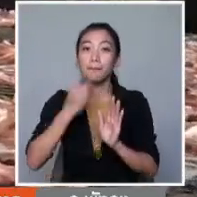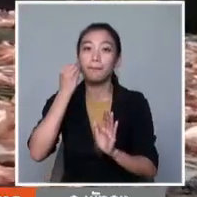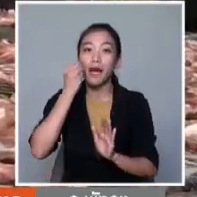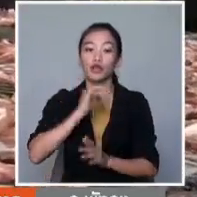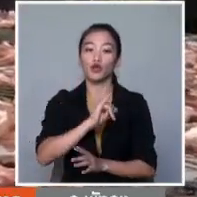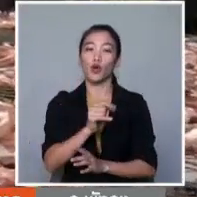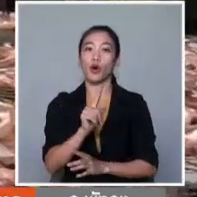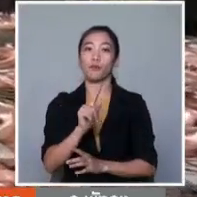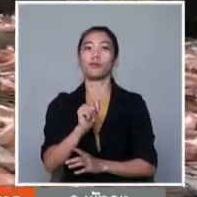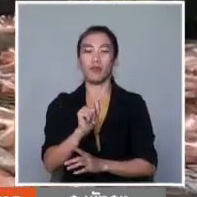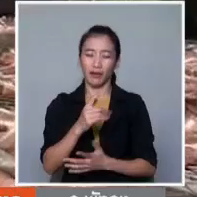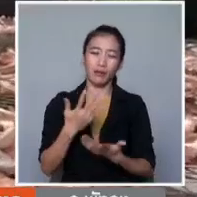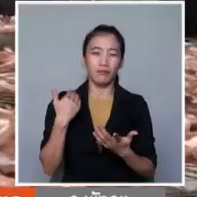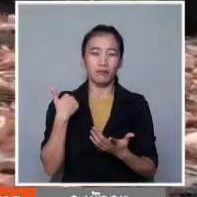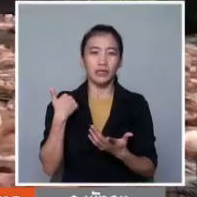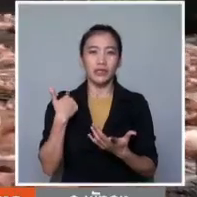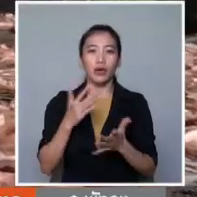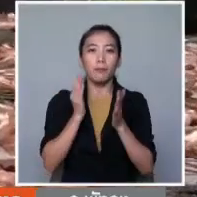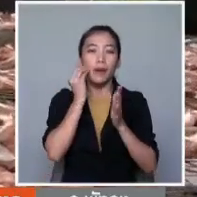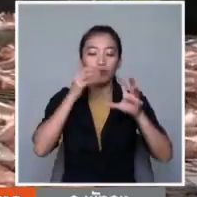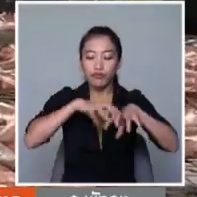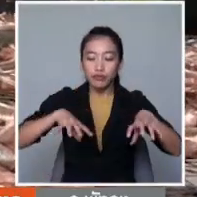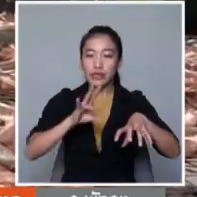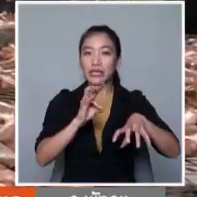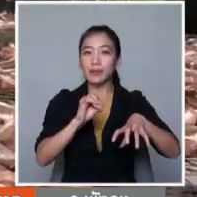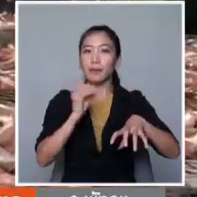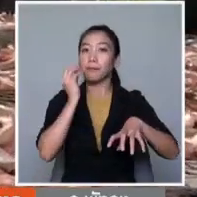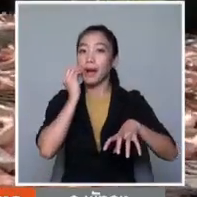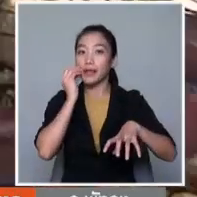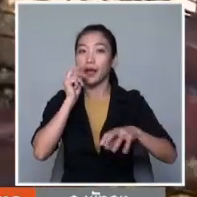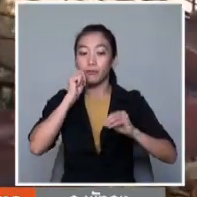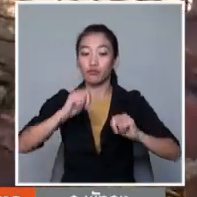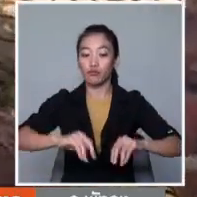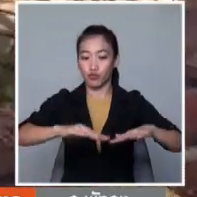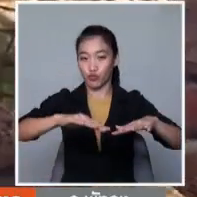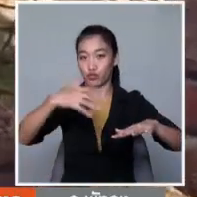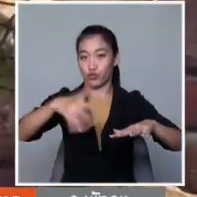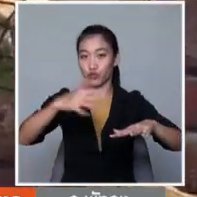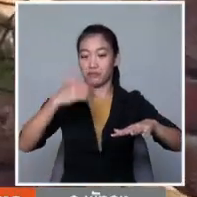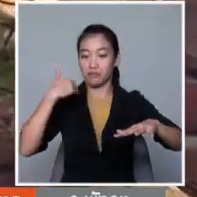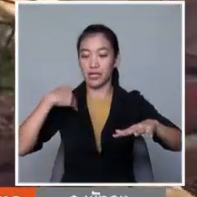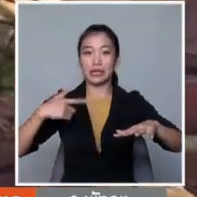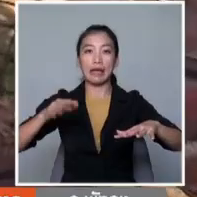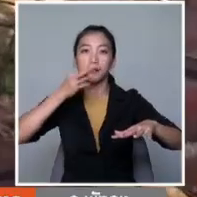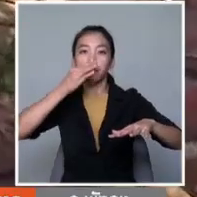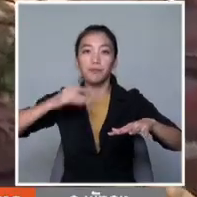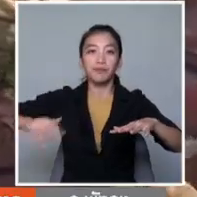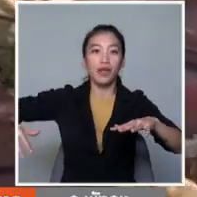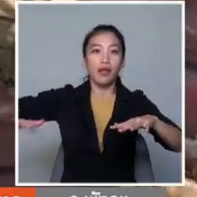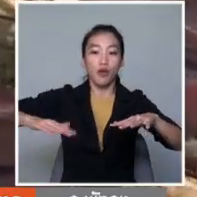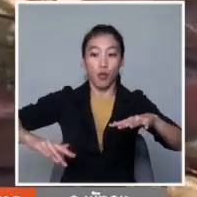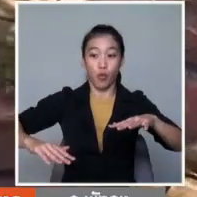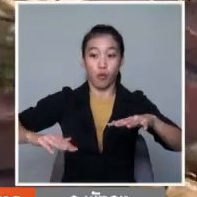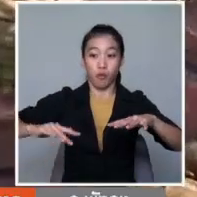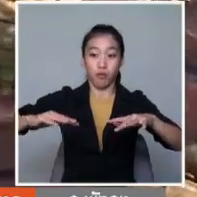มาณ70ครัวเรือนค่ะบ้านเรือนเขาเนี่ยยังมีน้ำท่วมขังอยู่นะชาวบ้านบอกว่าเป็นน้ำทะเลหนุนที่มาท่วมบ้านเรือนแต่ล่า